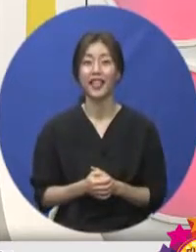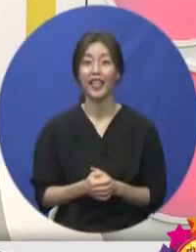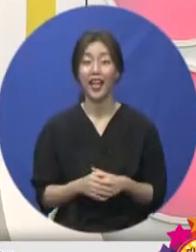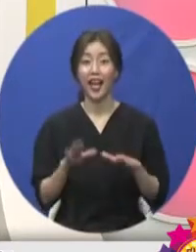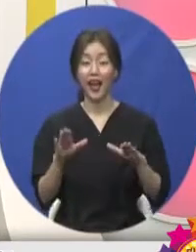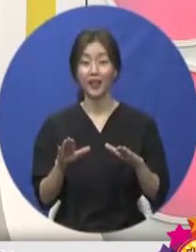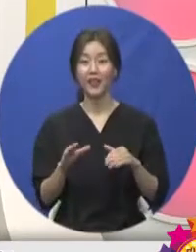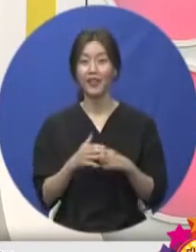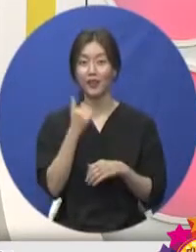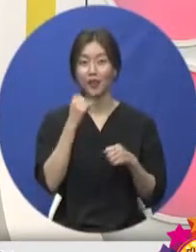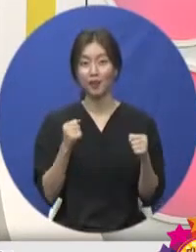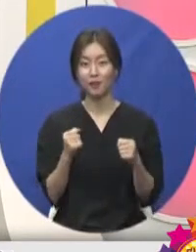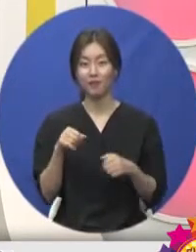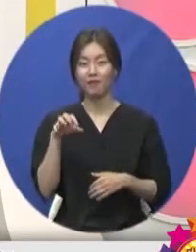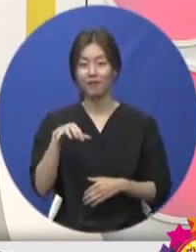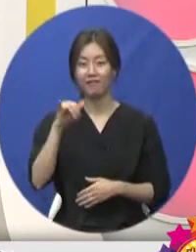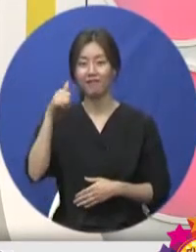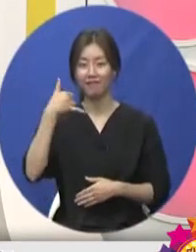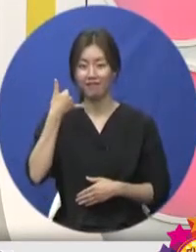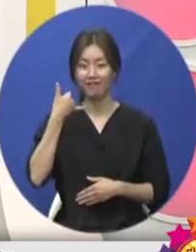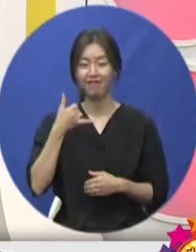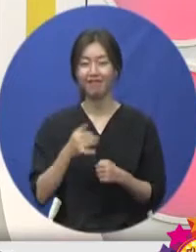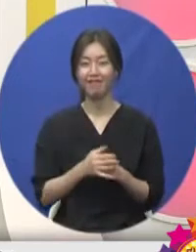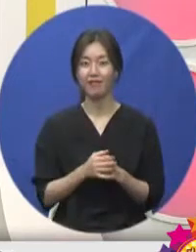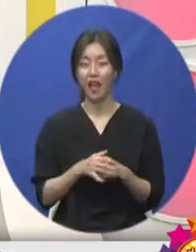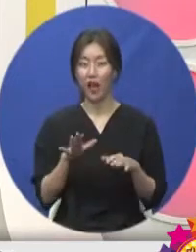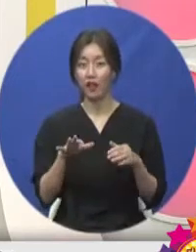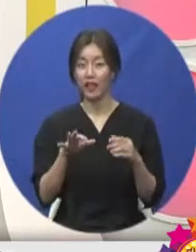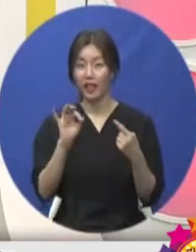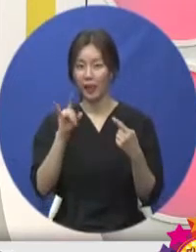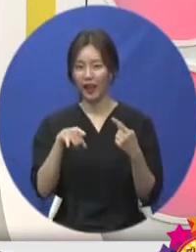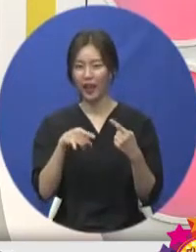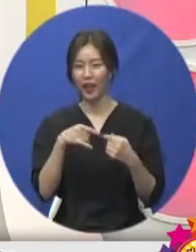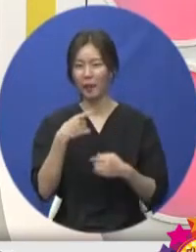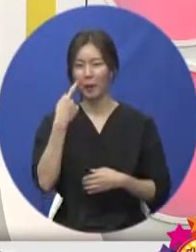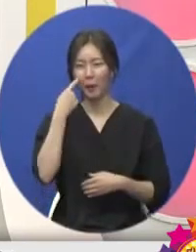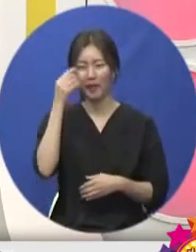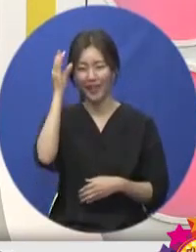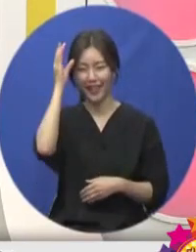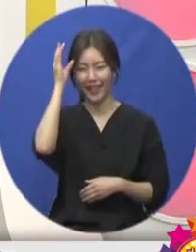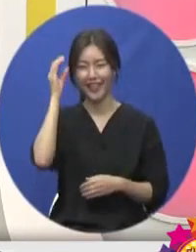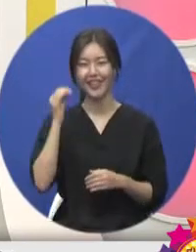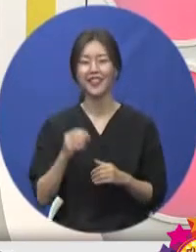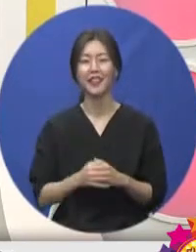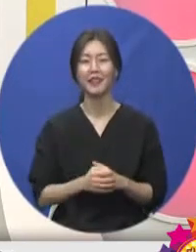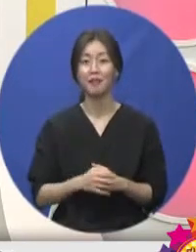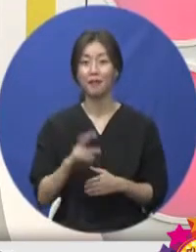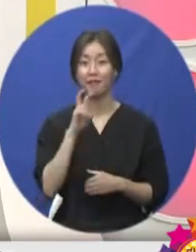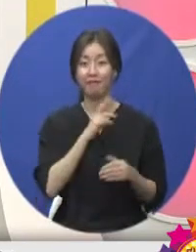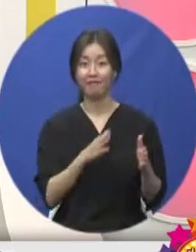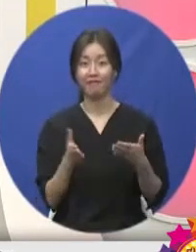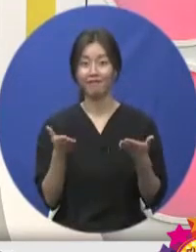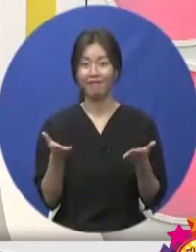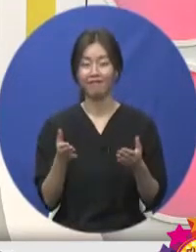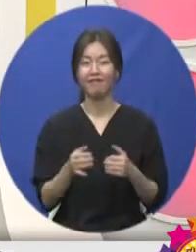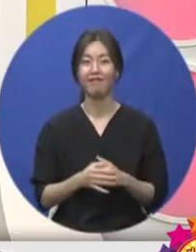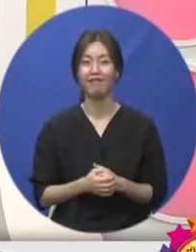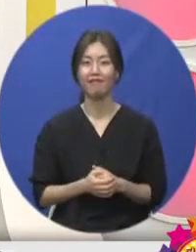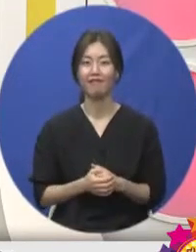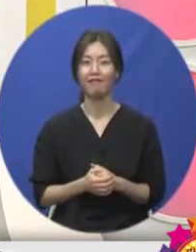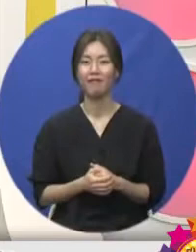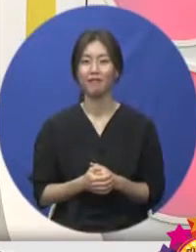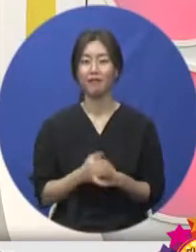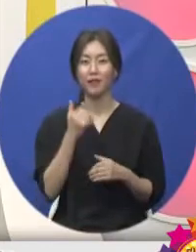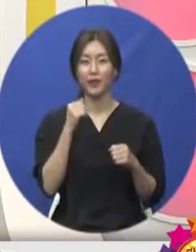우리 영동군에서 우리 저 창원이 나왔으면 좋겠습니다. 네. 자 노래 드릴게요. 네.